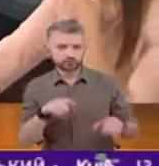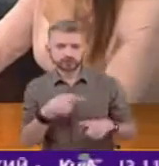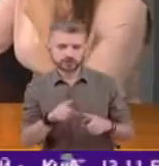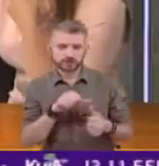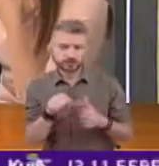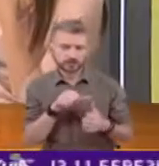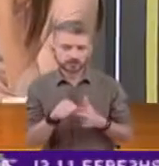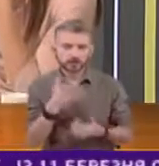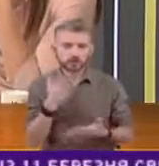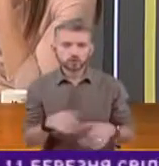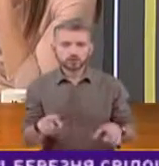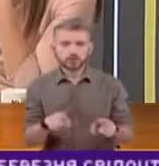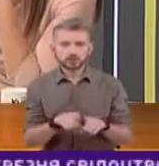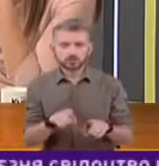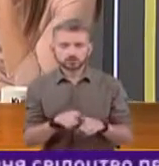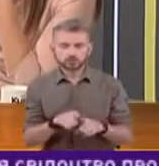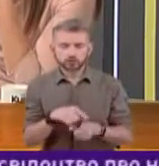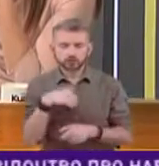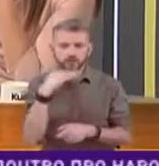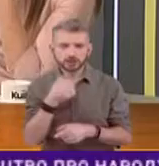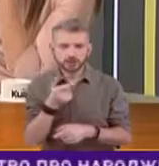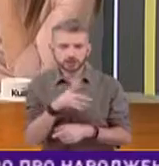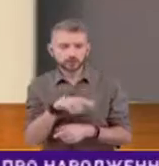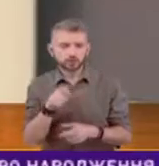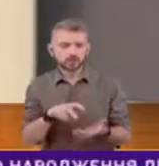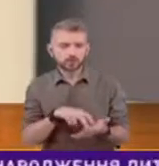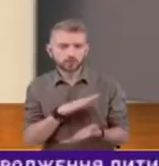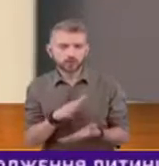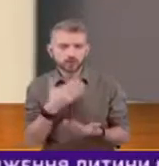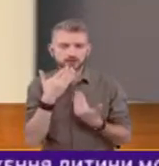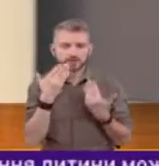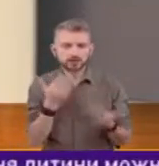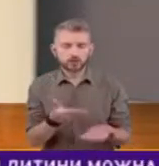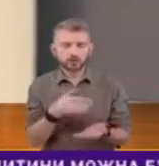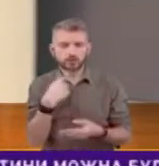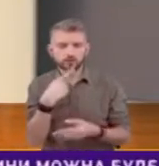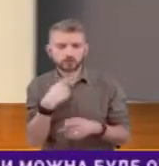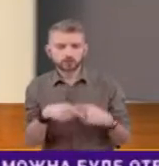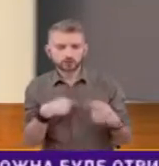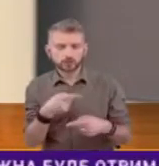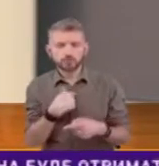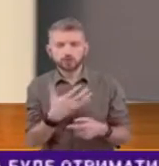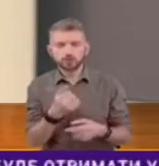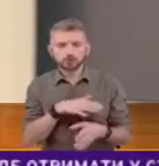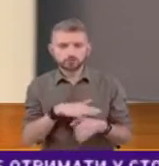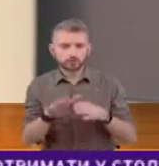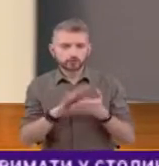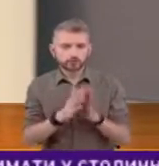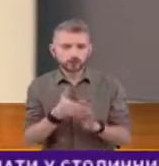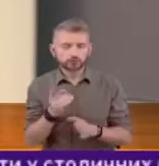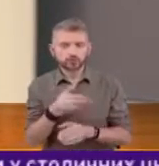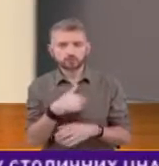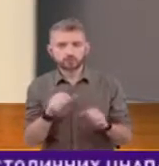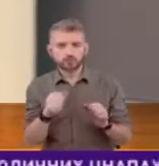винятки. Але якщо така, ну, критична маса, люди не бояться, звертаються, говорять про це постійно, ми отримуємо повну картину, і тоді ми